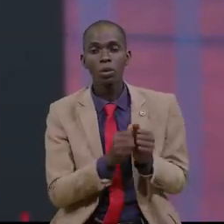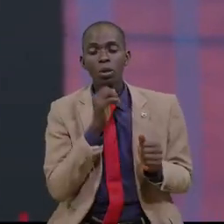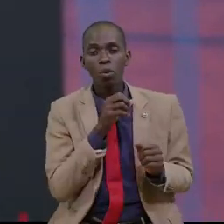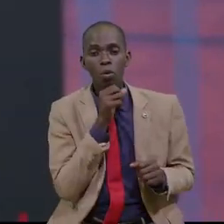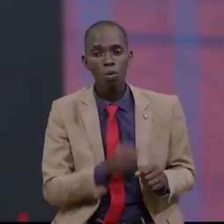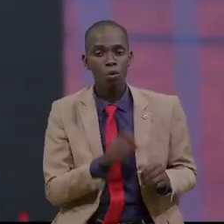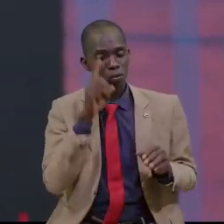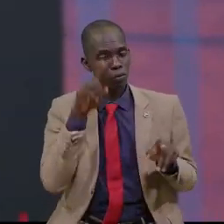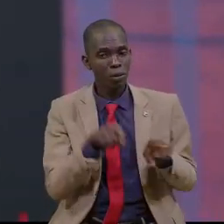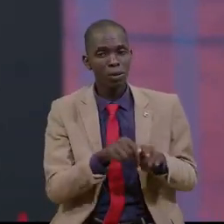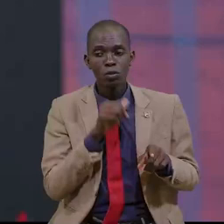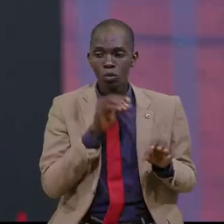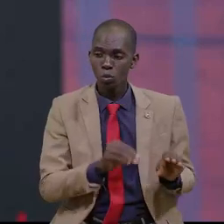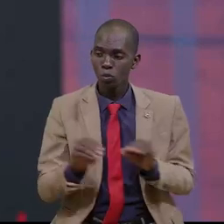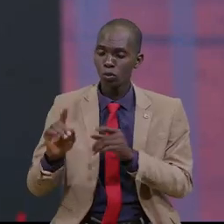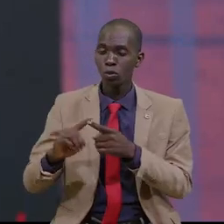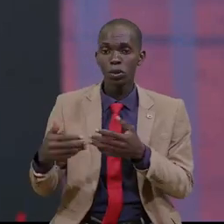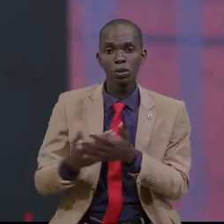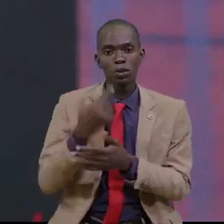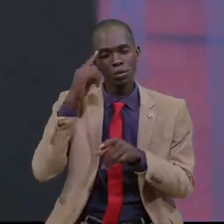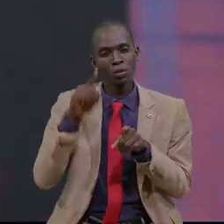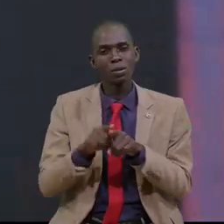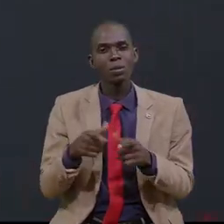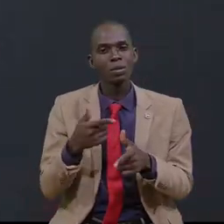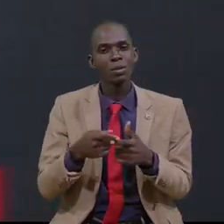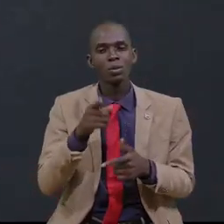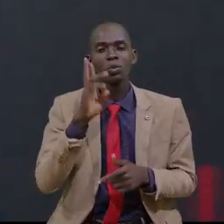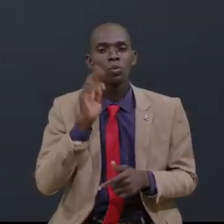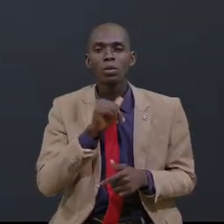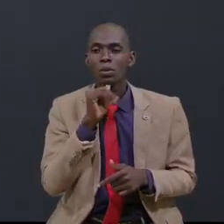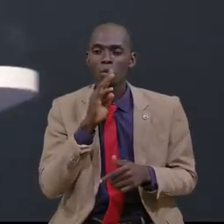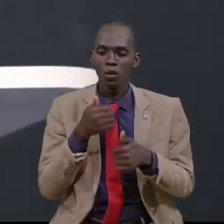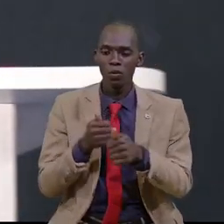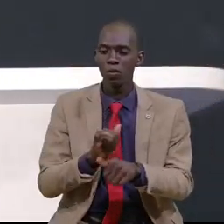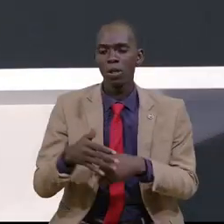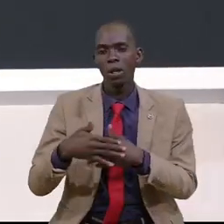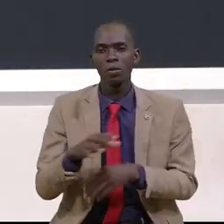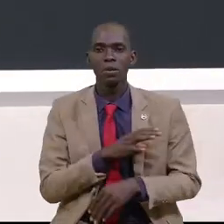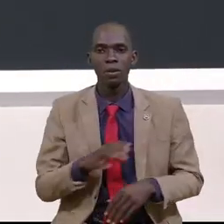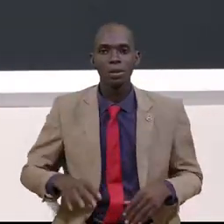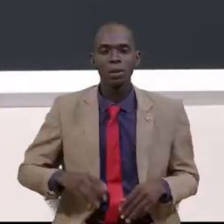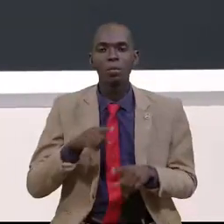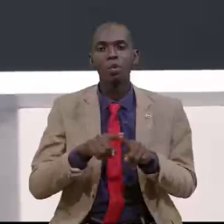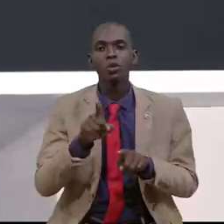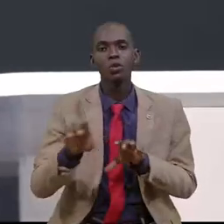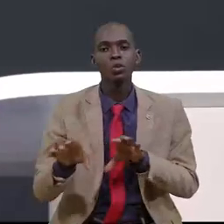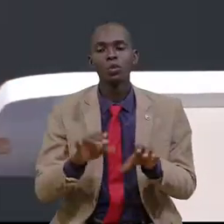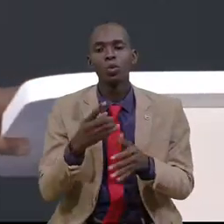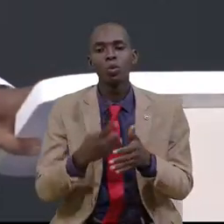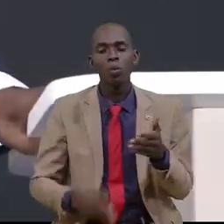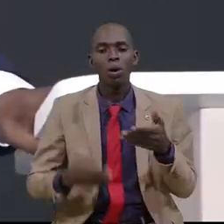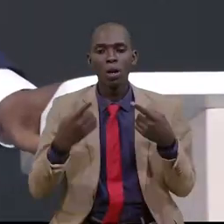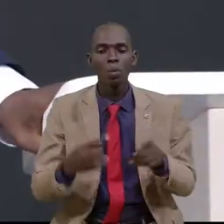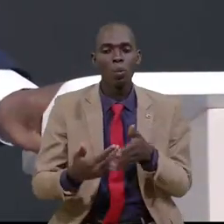est nouvelle. Tu seras là-bas, mais tu ne vas pas suivre Christ, tu feras tout qui était avant